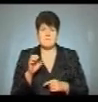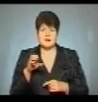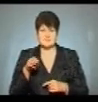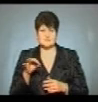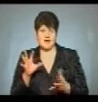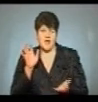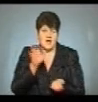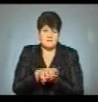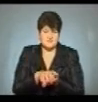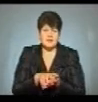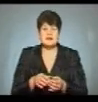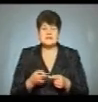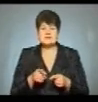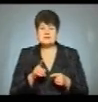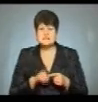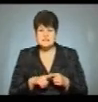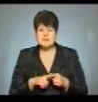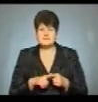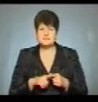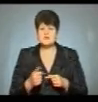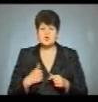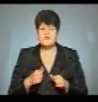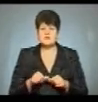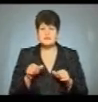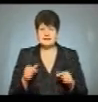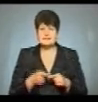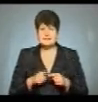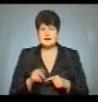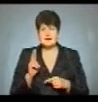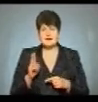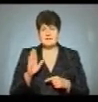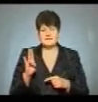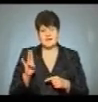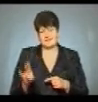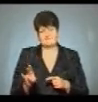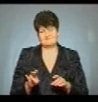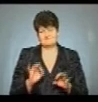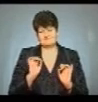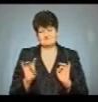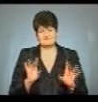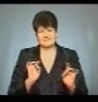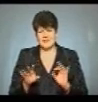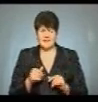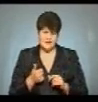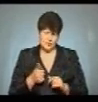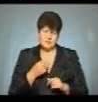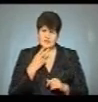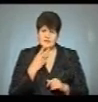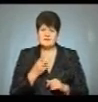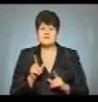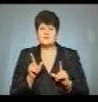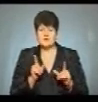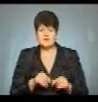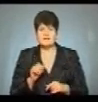мене оця вся історія з відведенням – це така кавенівська імпровізація. Знаєте, я добре подивився, то, як він там поїхав до